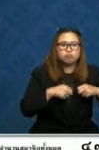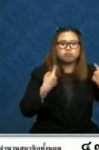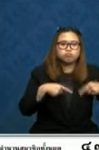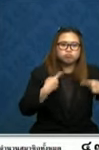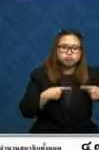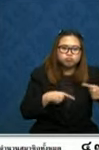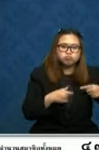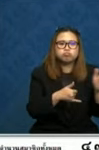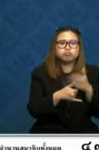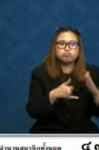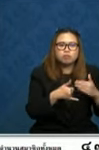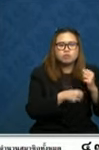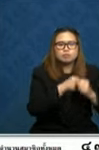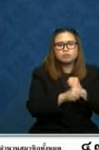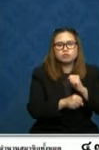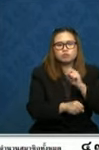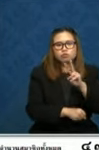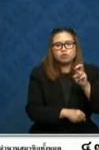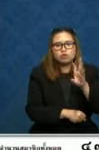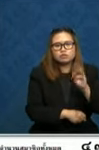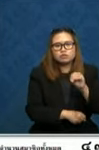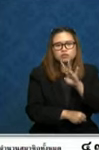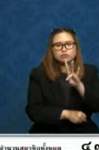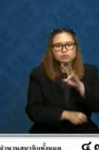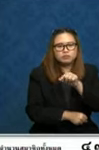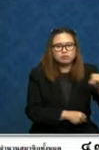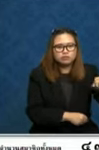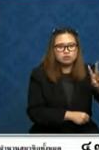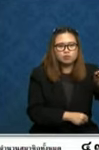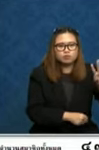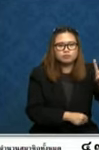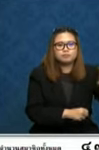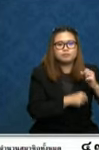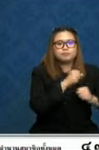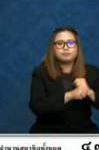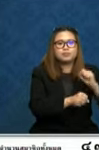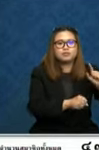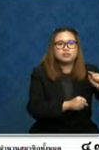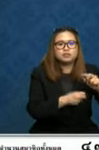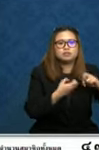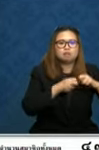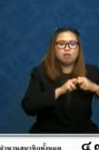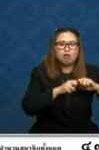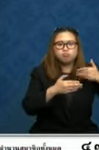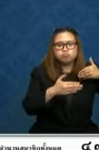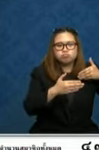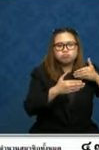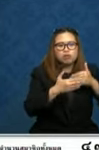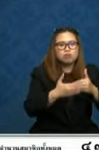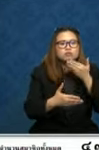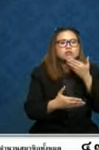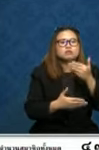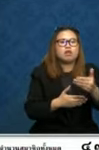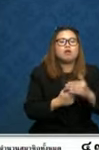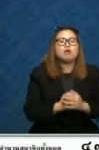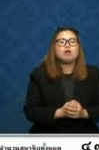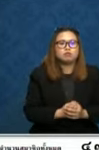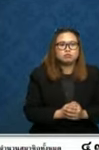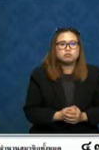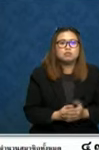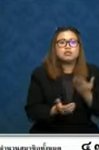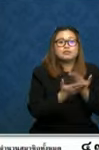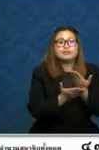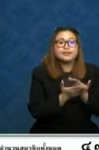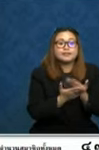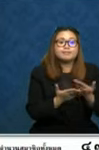แต่ปี2547ถึง2567รวม20กว่าปียังเห็นได้ว่าปัญหาก็ยังเป็นเหตุการณ์ที่เกิดขึ้นอย่างต่อเนื่องและงบประมาณ